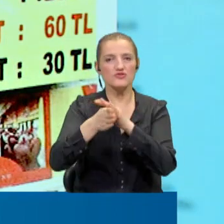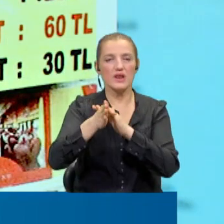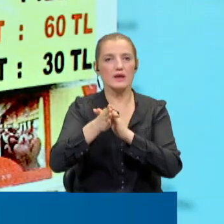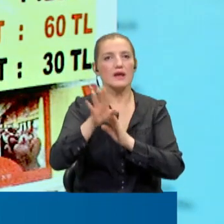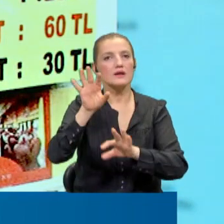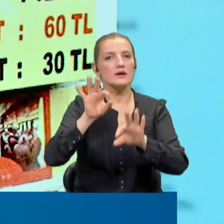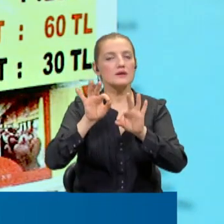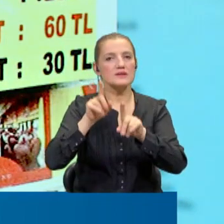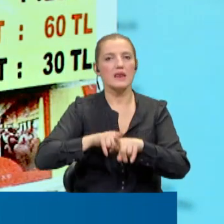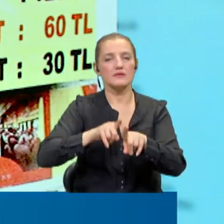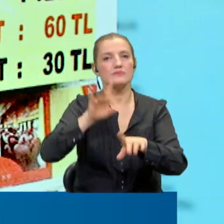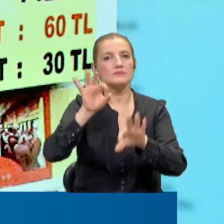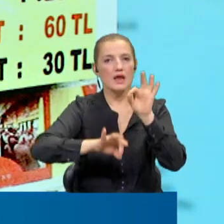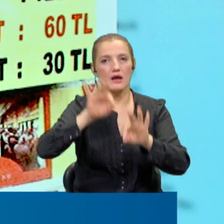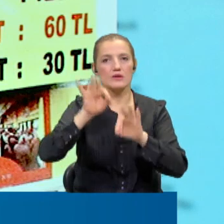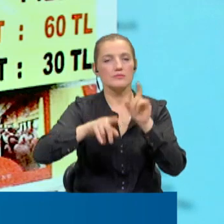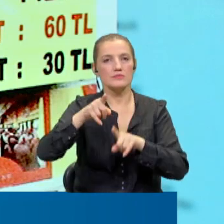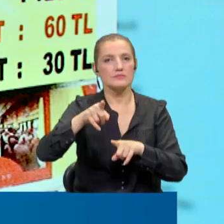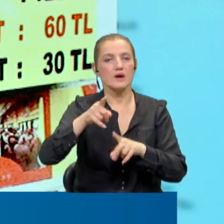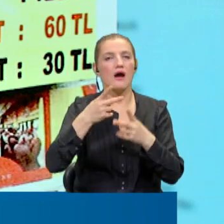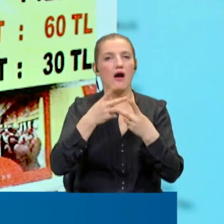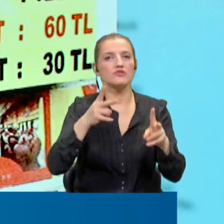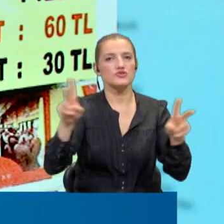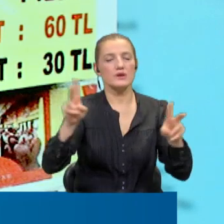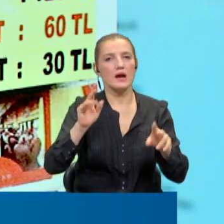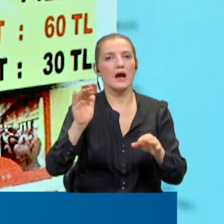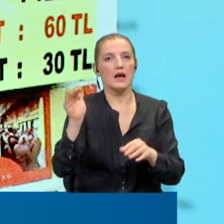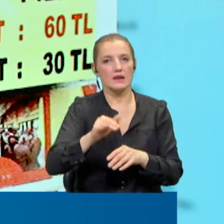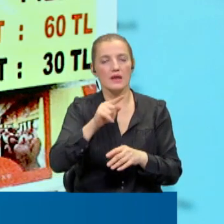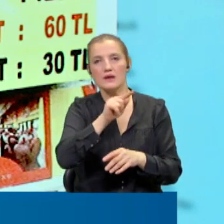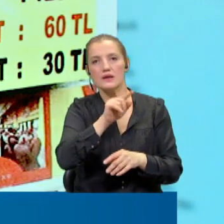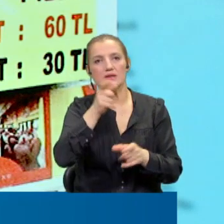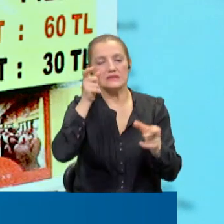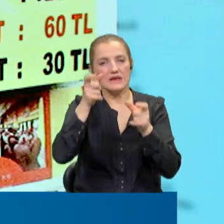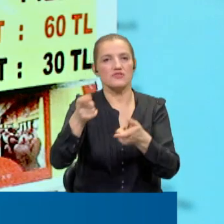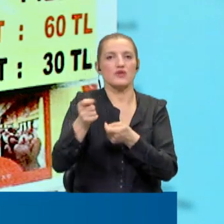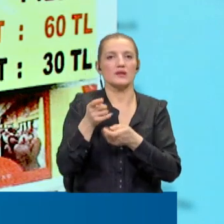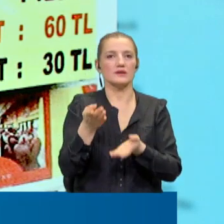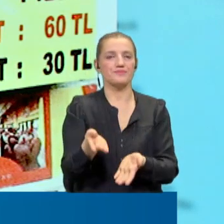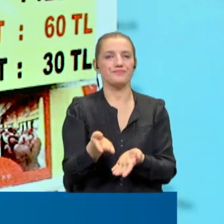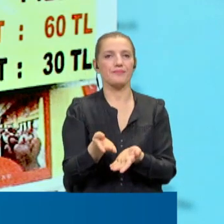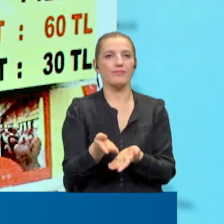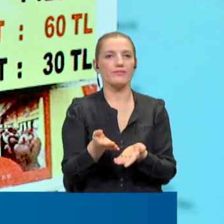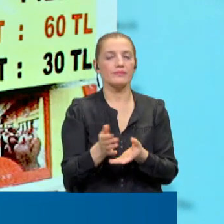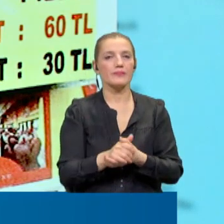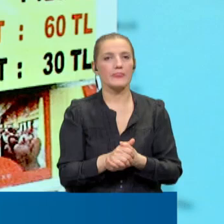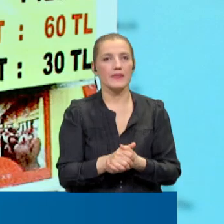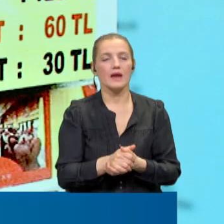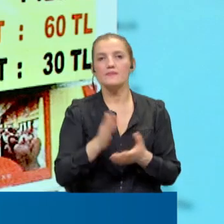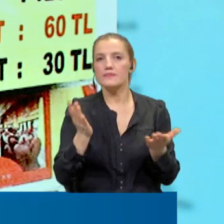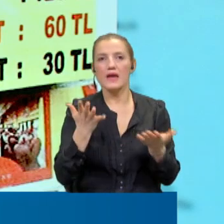denetlenebilirlik zayıflayan kurumların manipülasyonu açık hale geleceğinin altını çiziyorlar yani